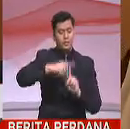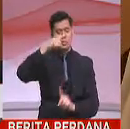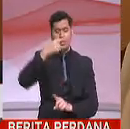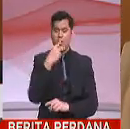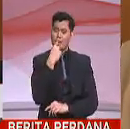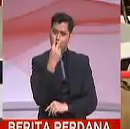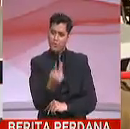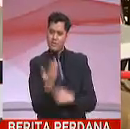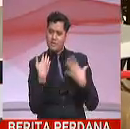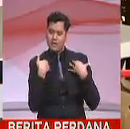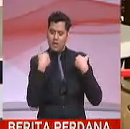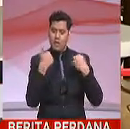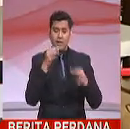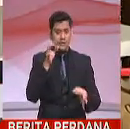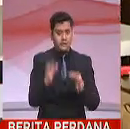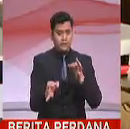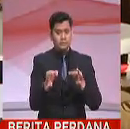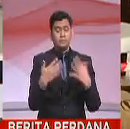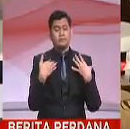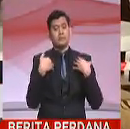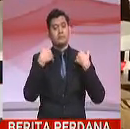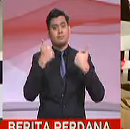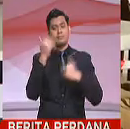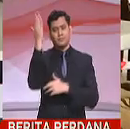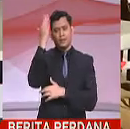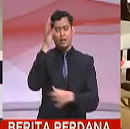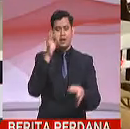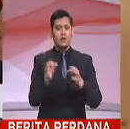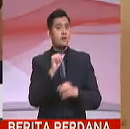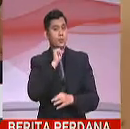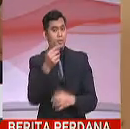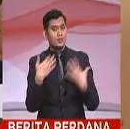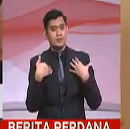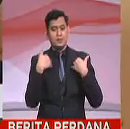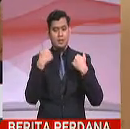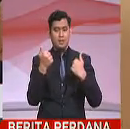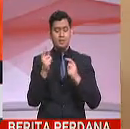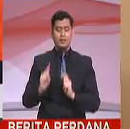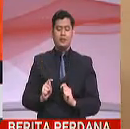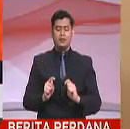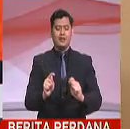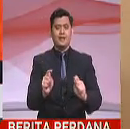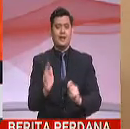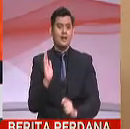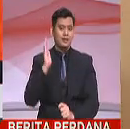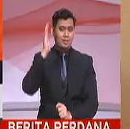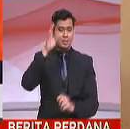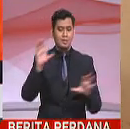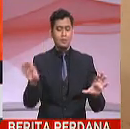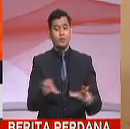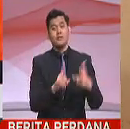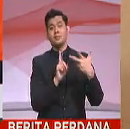memastikan mereka sehat. Dan kalau mereka sehat, alhamdulillah. Kalau tak sehat, maka tindakan seterusnya akan diambil. Kemudian nombor